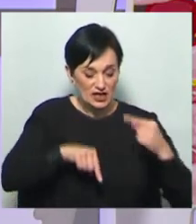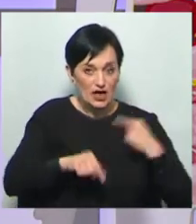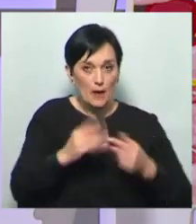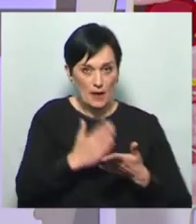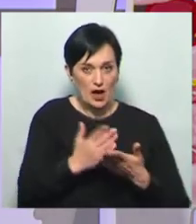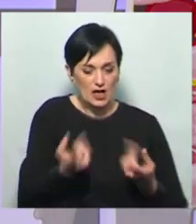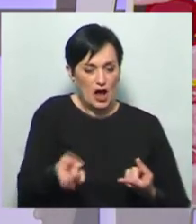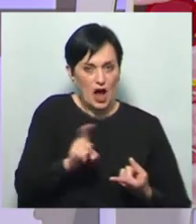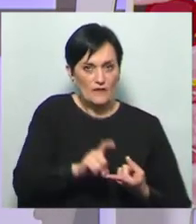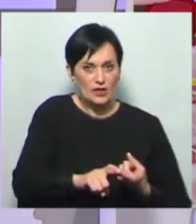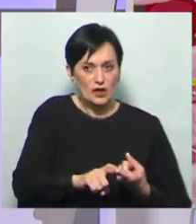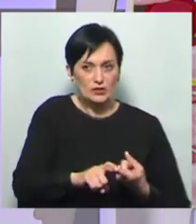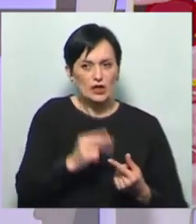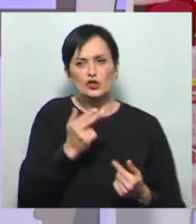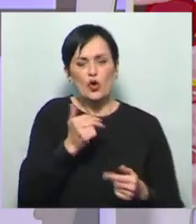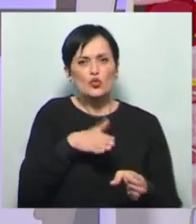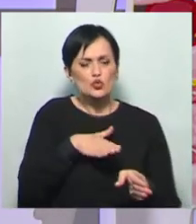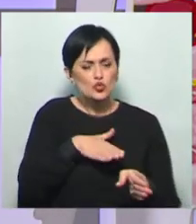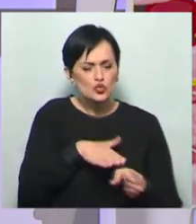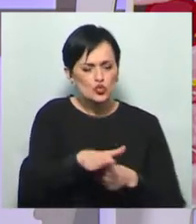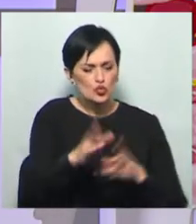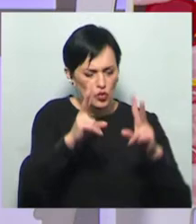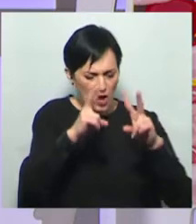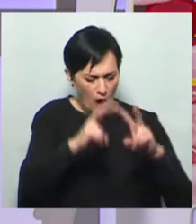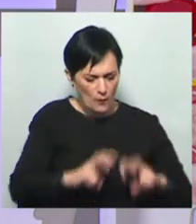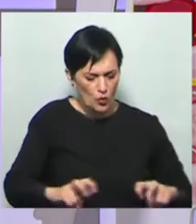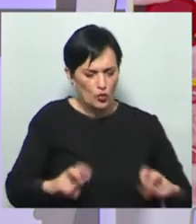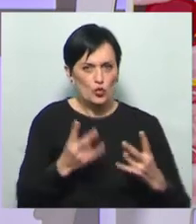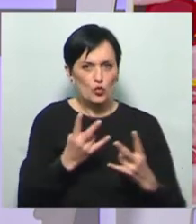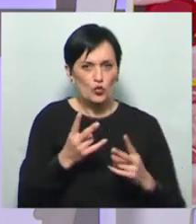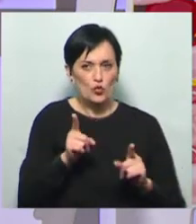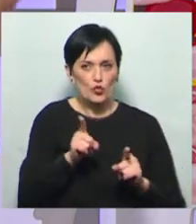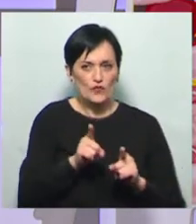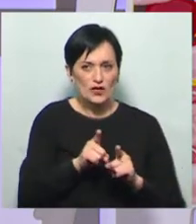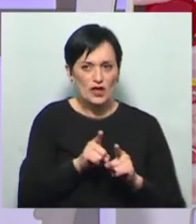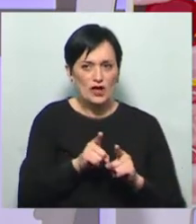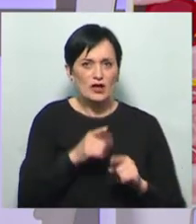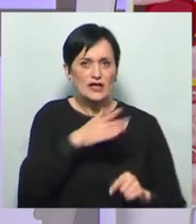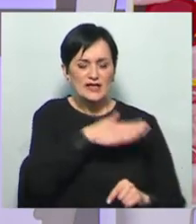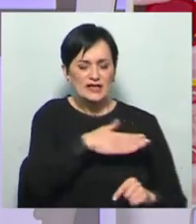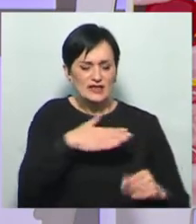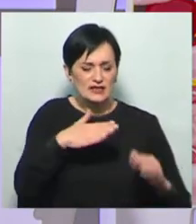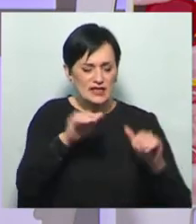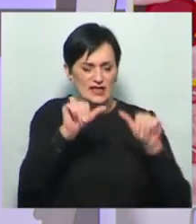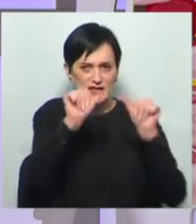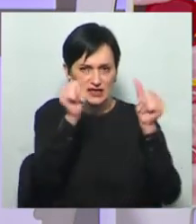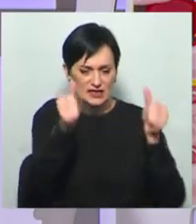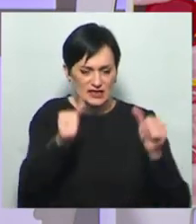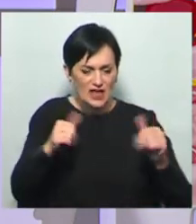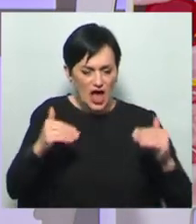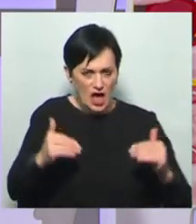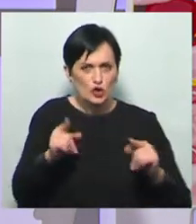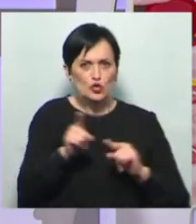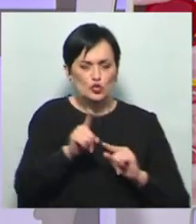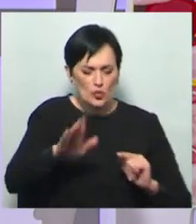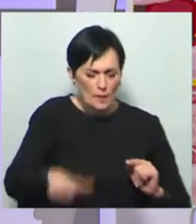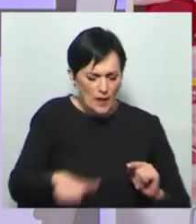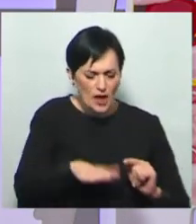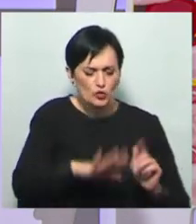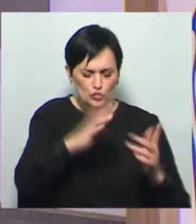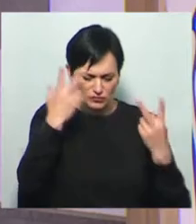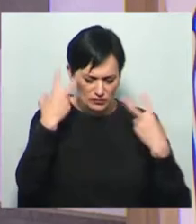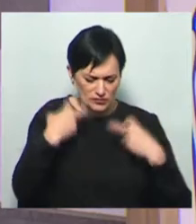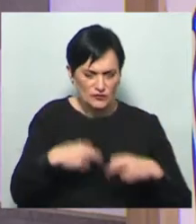და რა თქმა უნდა სულ პროფილად უნდა იქნას გამოკვლეული ასევე თეზოსვენები და ქვემოღრუვენა, რომელიც ასევე ძალიან